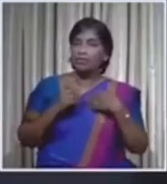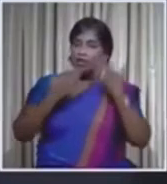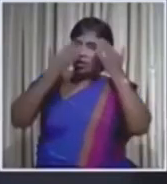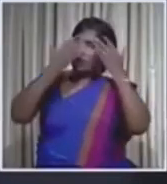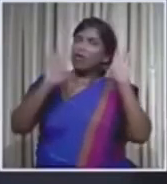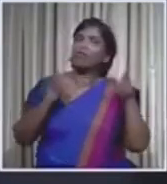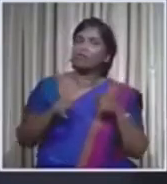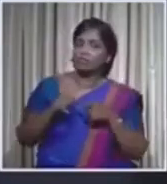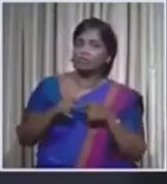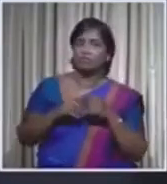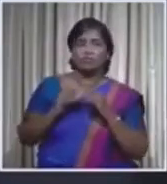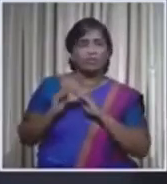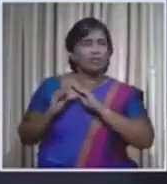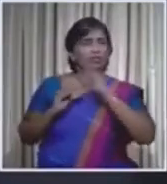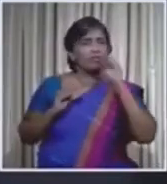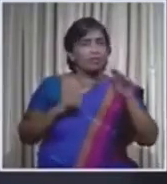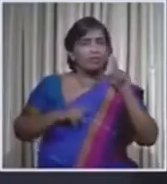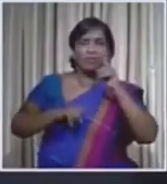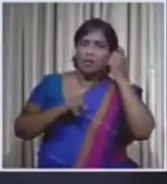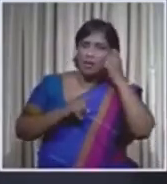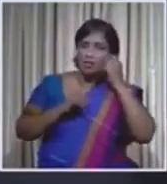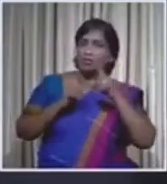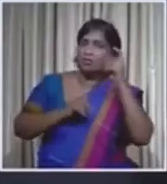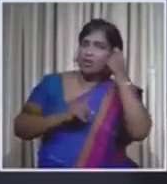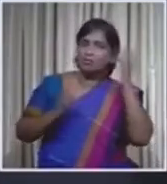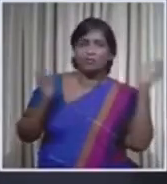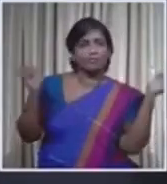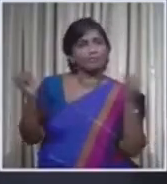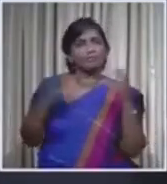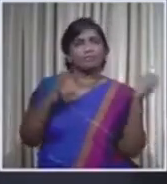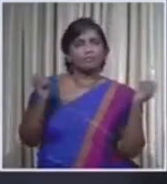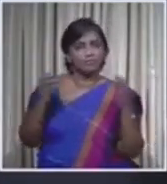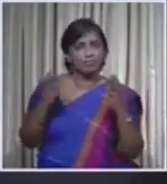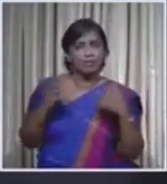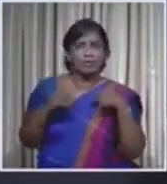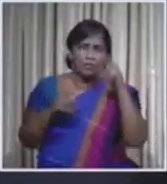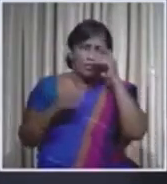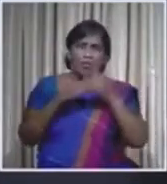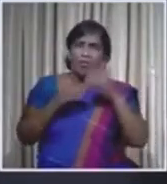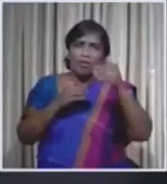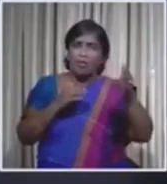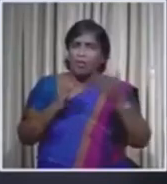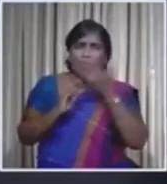ව්‍යුත්පව කල්තැබීමේ යෝජනා කරන අදහස් වමාරු කරමු. බලමු මෙතන ඉදිරියට යන්න